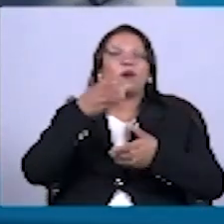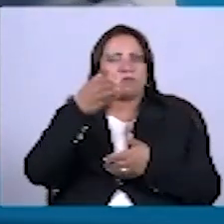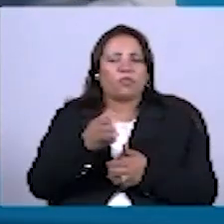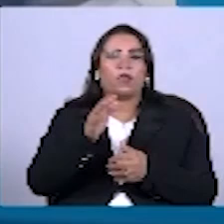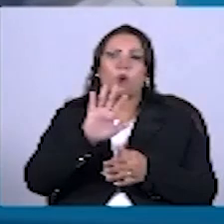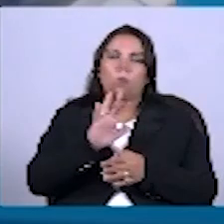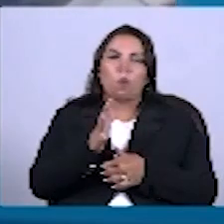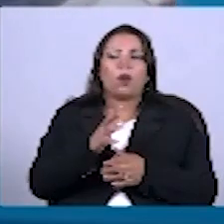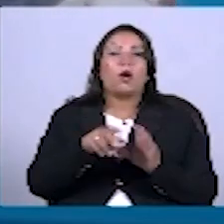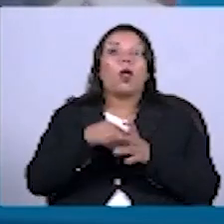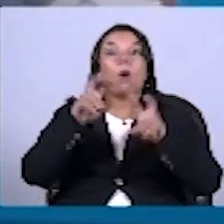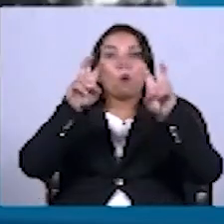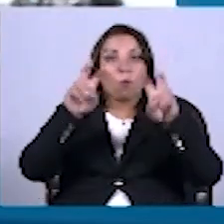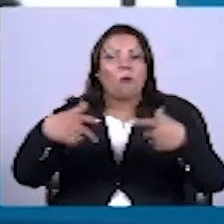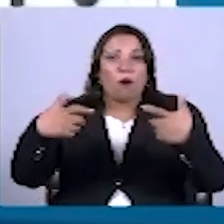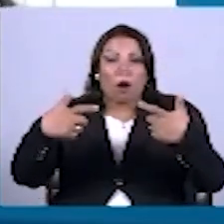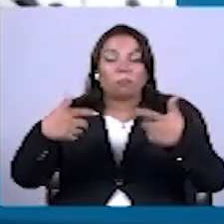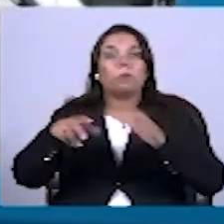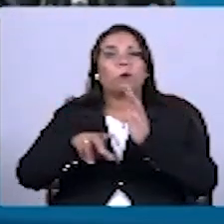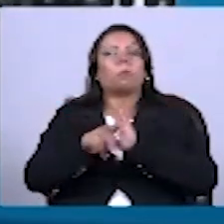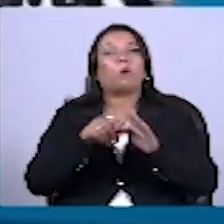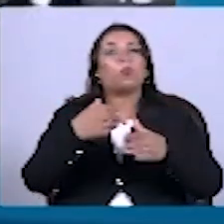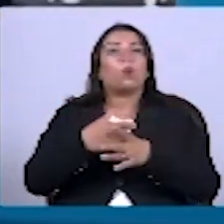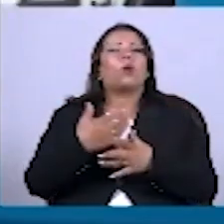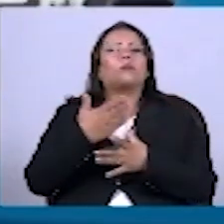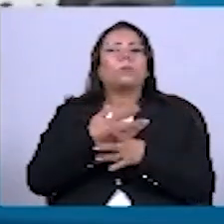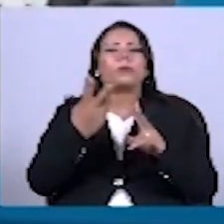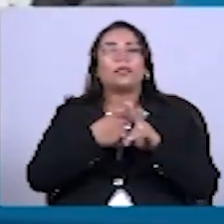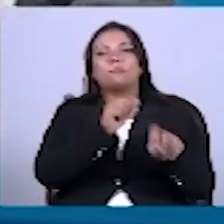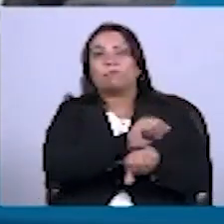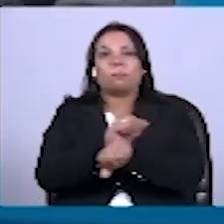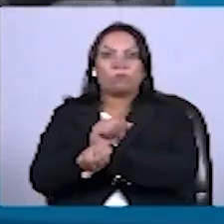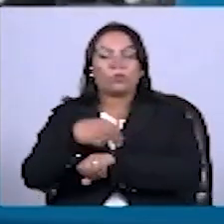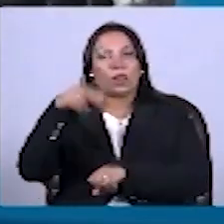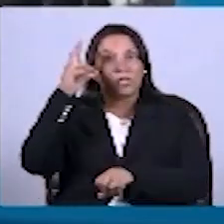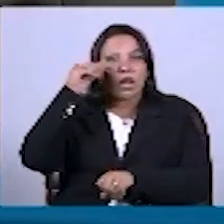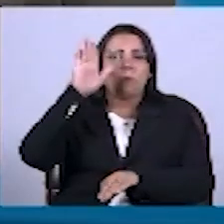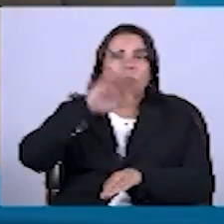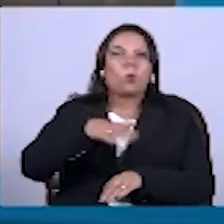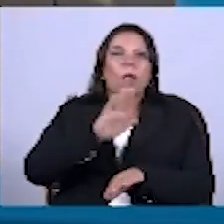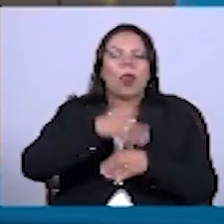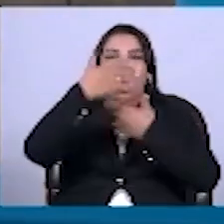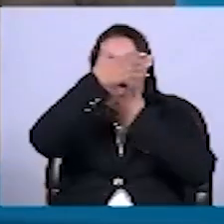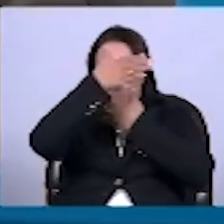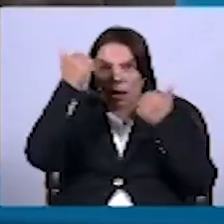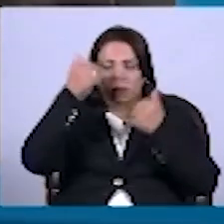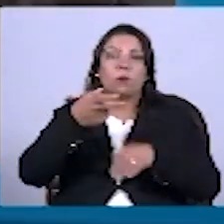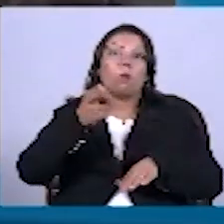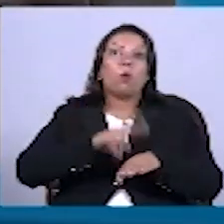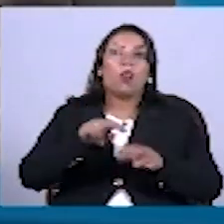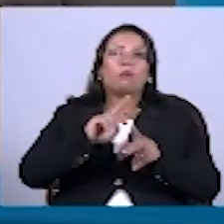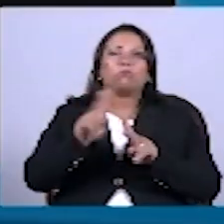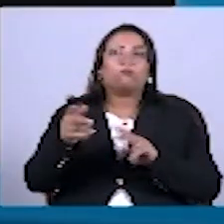اتفاق لوقف اطلاق النار ومسائل تتعلق بالرئه الاسرائيلي لدى حماس والاهم من هذا